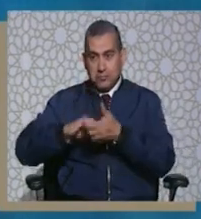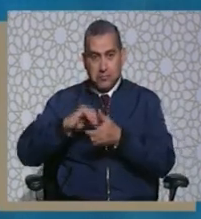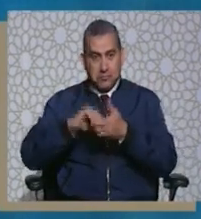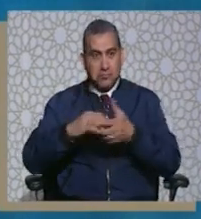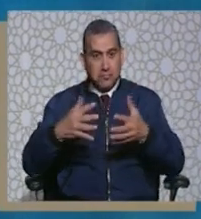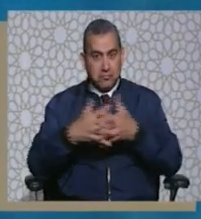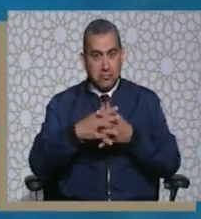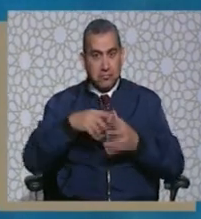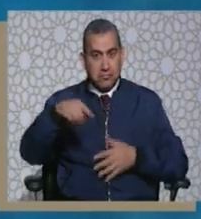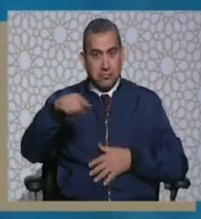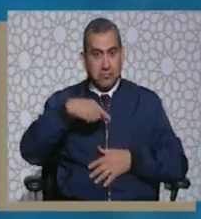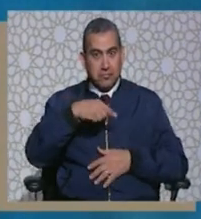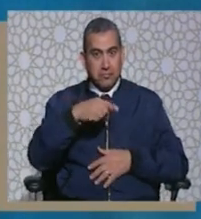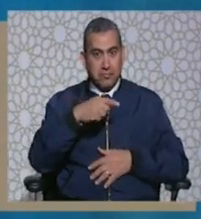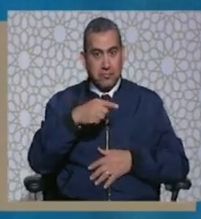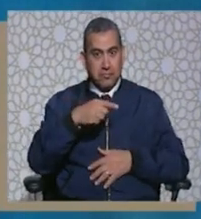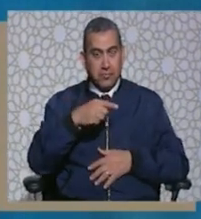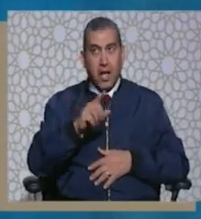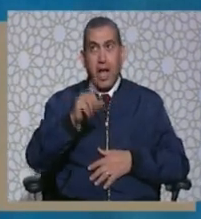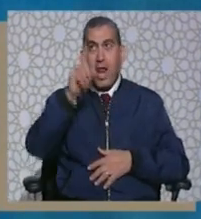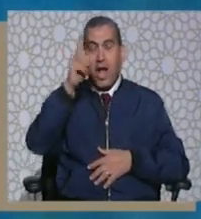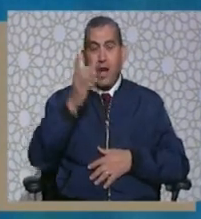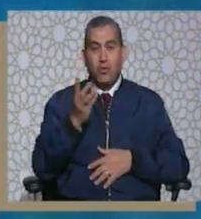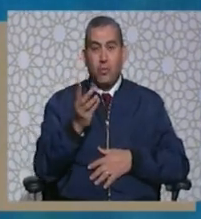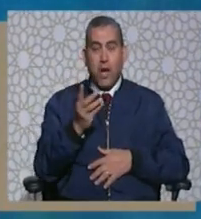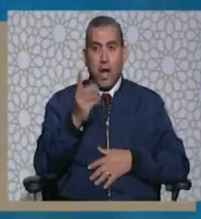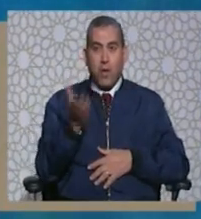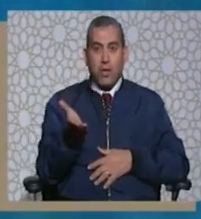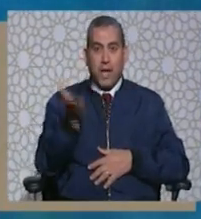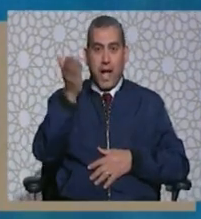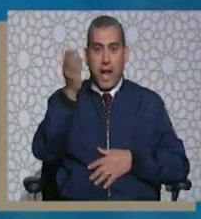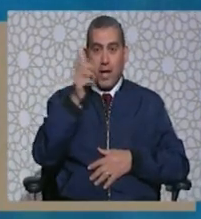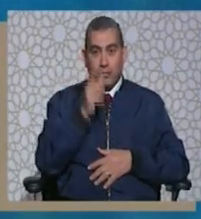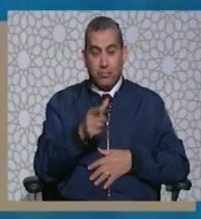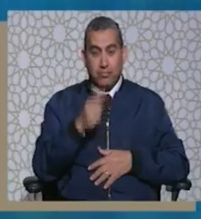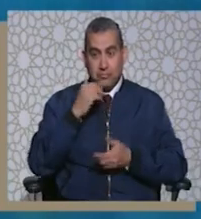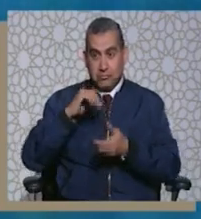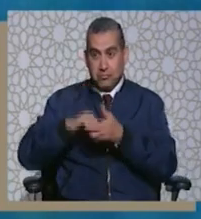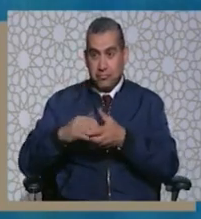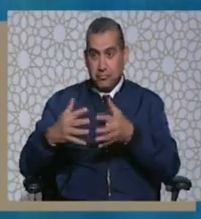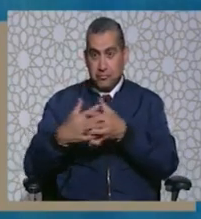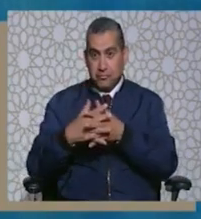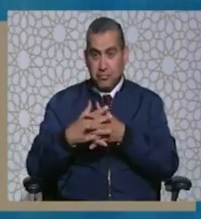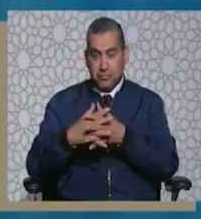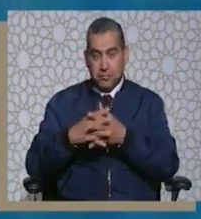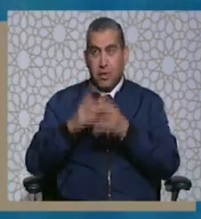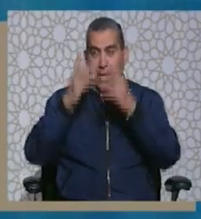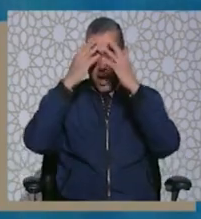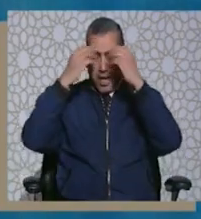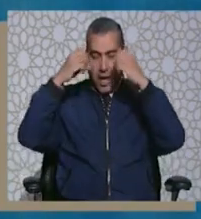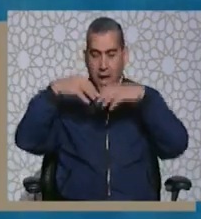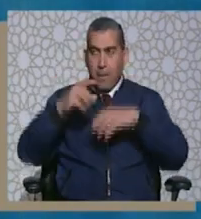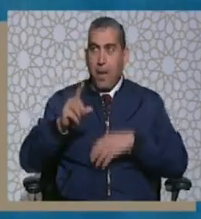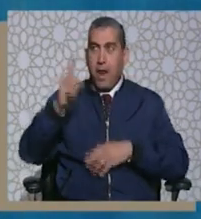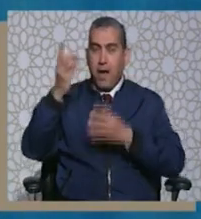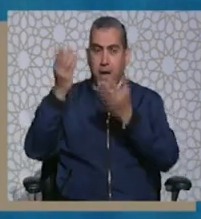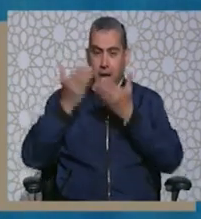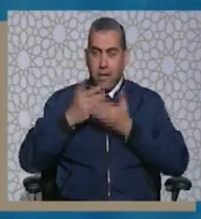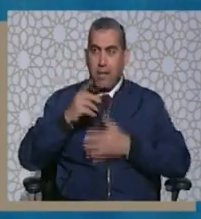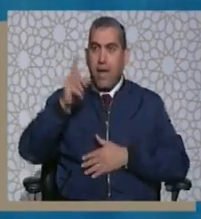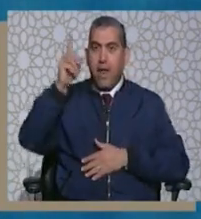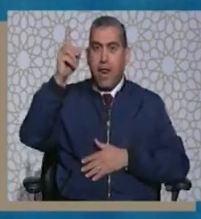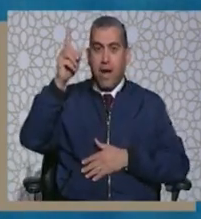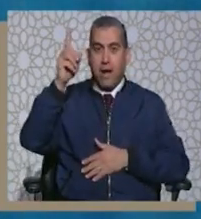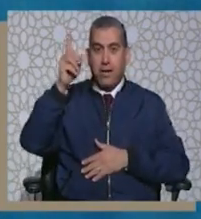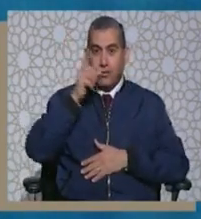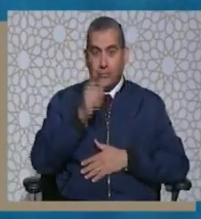برض من عند الله سبحانه وتعالى فتحس ان العلاقه دي هبه من الله عطيه من الله